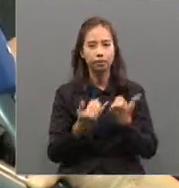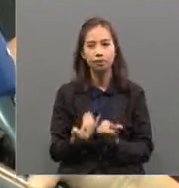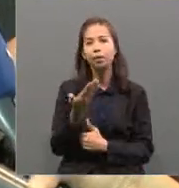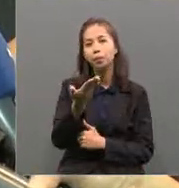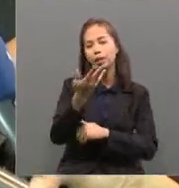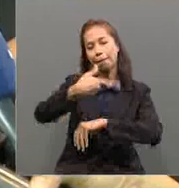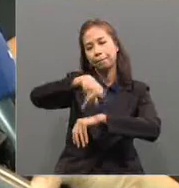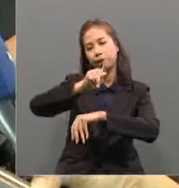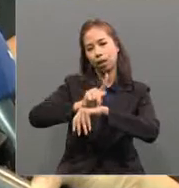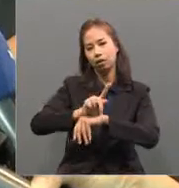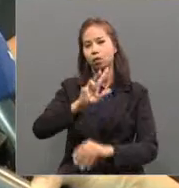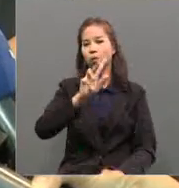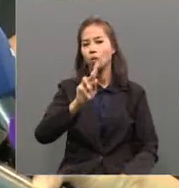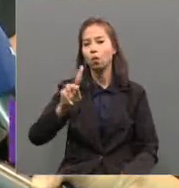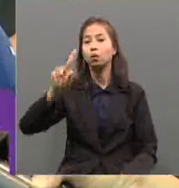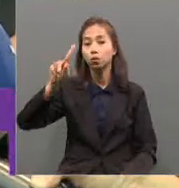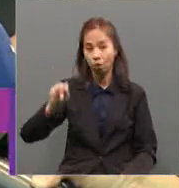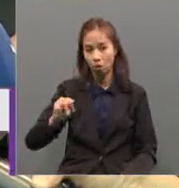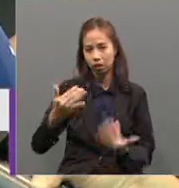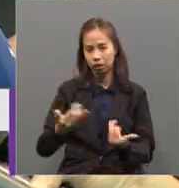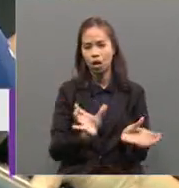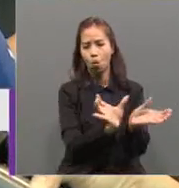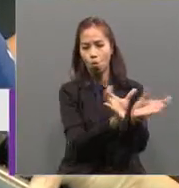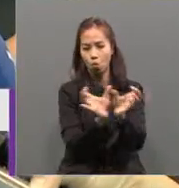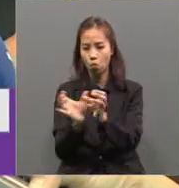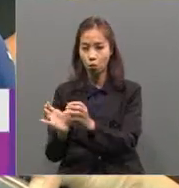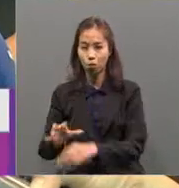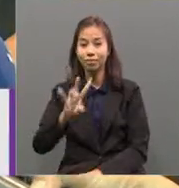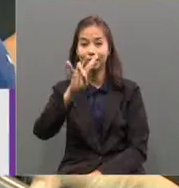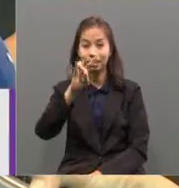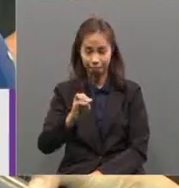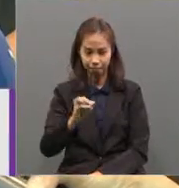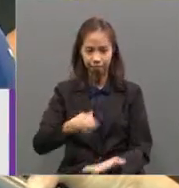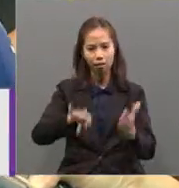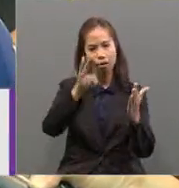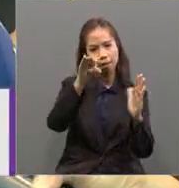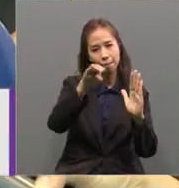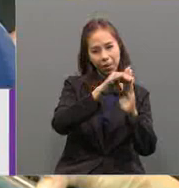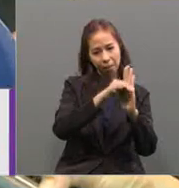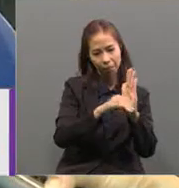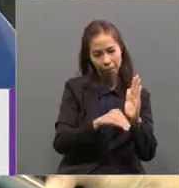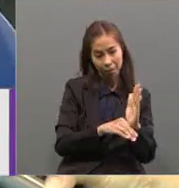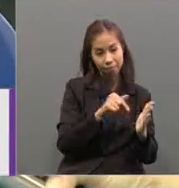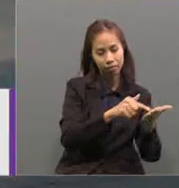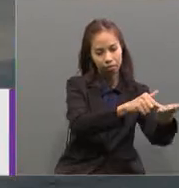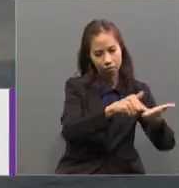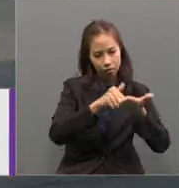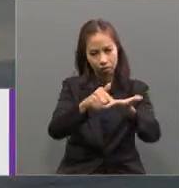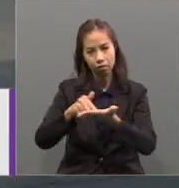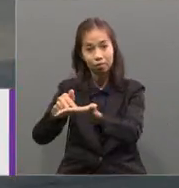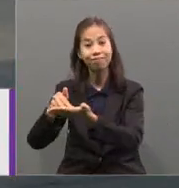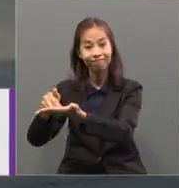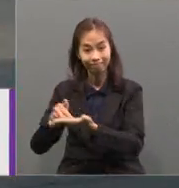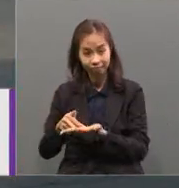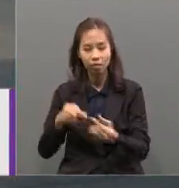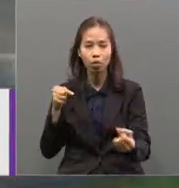านกกต.ก็บอกนะคะว่าหลังจากที่70พรรคการเมืองส่งรายละเอียดนโยบายหาเสียงตามมาตรา57พ.ร.ป.ว่าด้ว